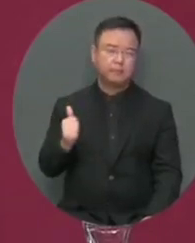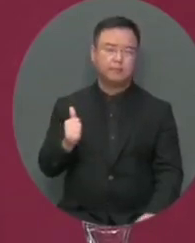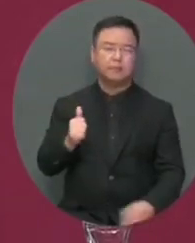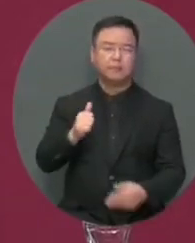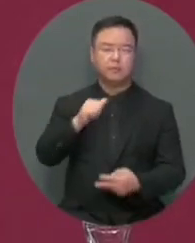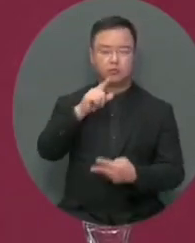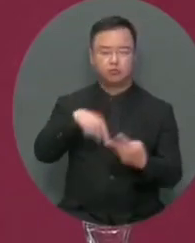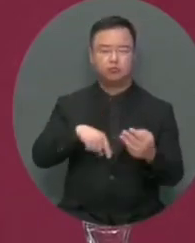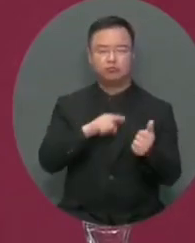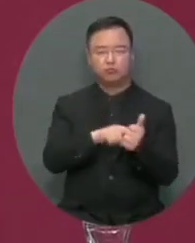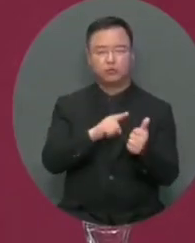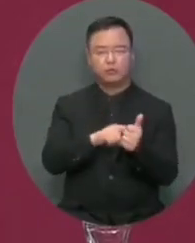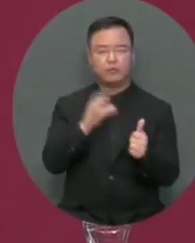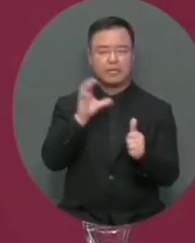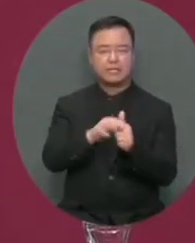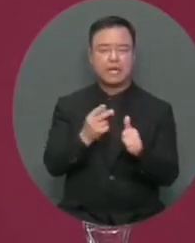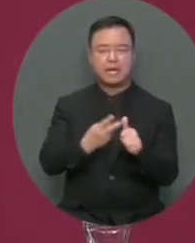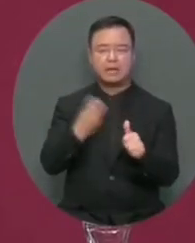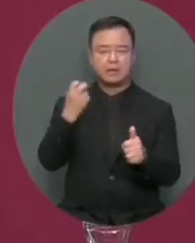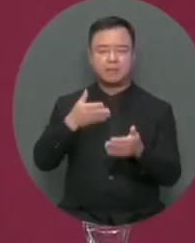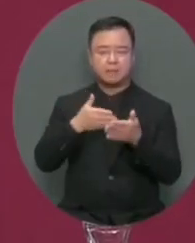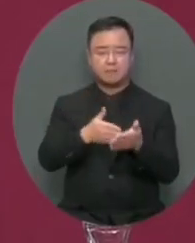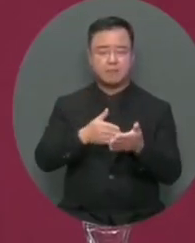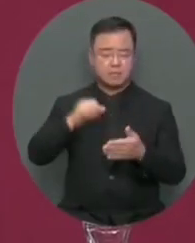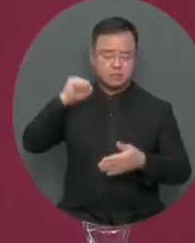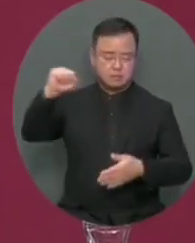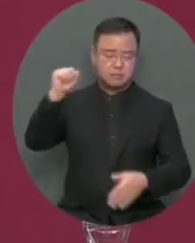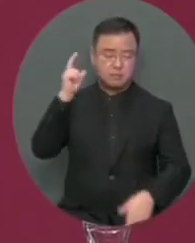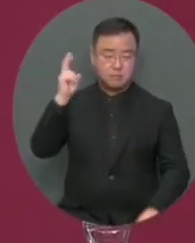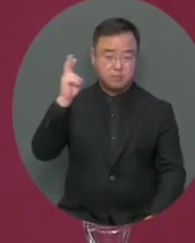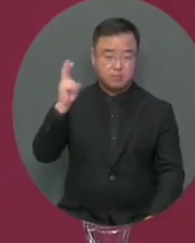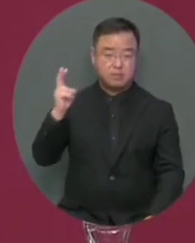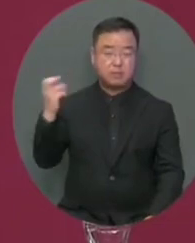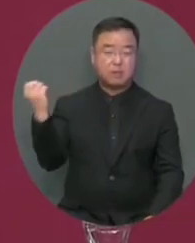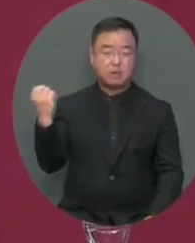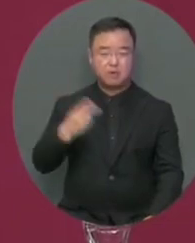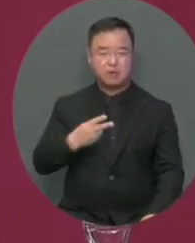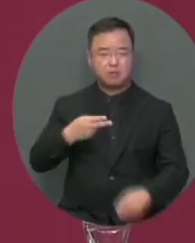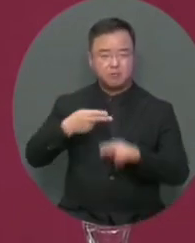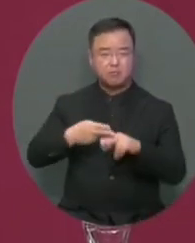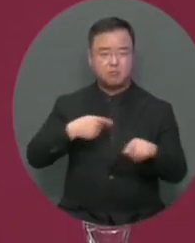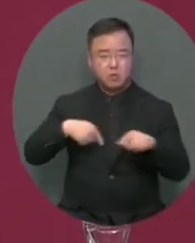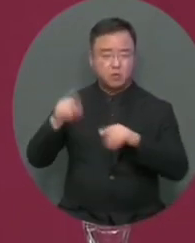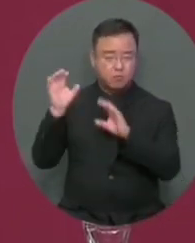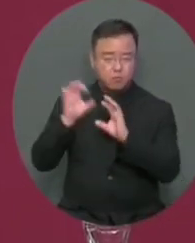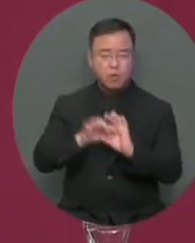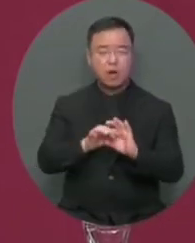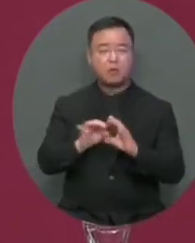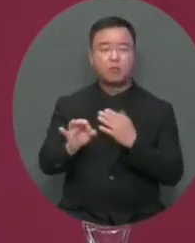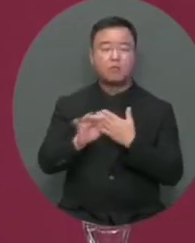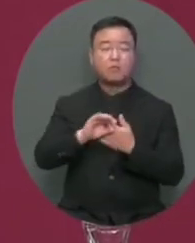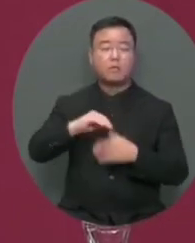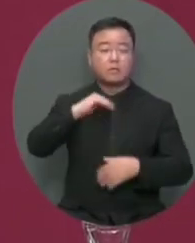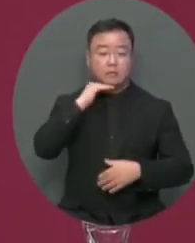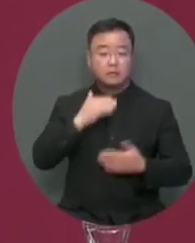주장할 것입니다. 국민의 소리를 듣지 않고 무도한 폭정을 계속한다면 기다리고 있는 것은